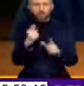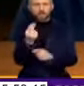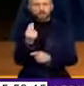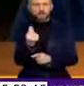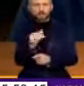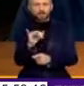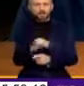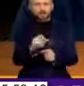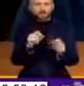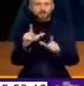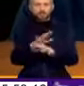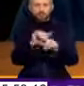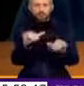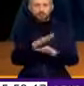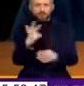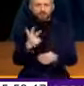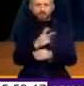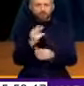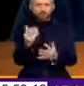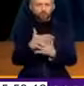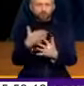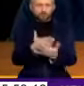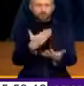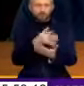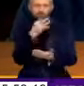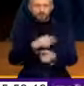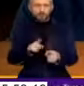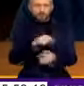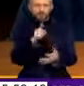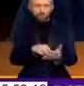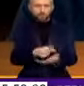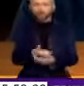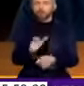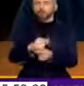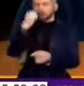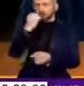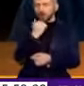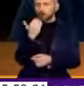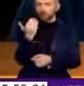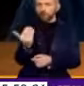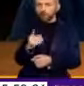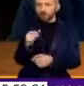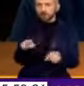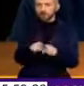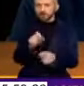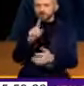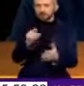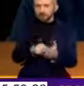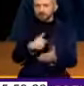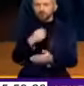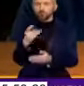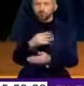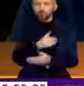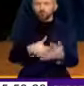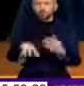тарифы и не подняты в 3 раза субсидии? Вот ответьте на этот вопрос. Дуже дякуємо вам, пані Катерино, за таке запитання. Я ще раз